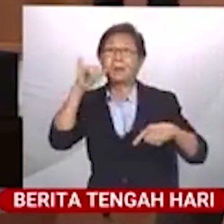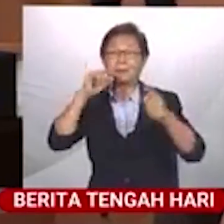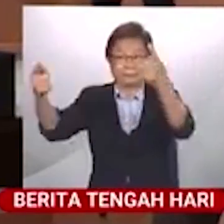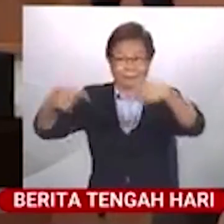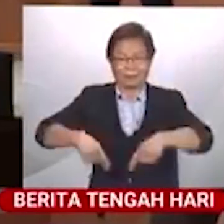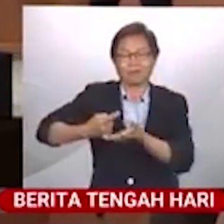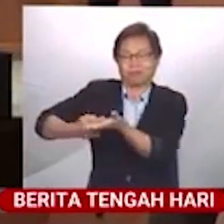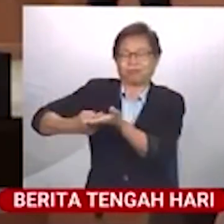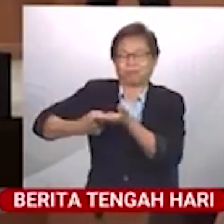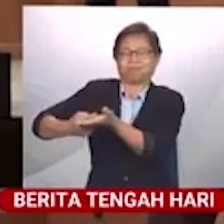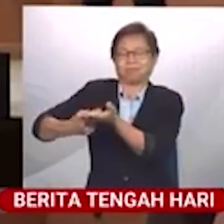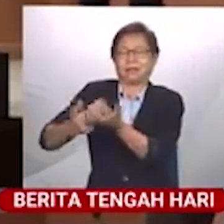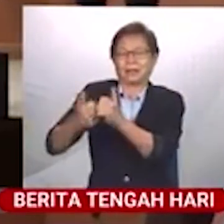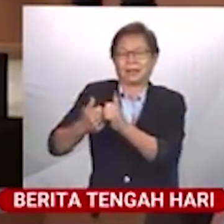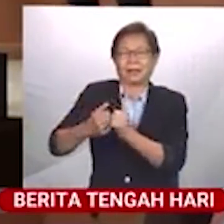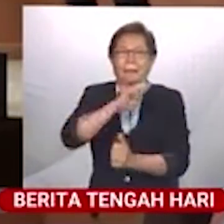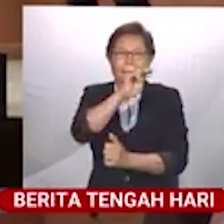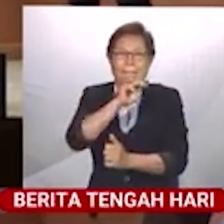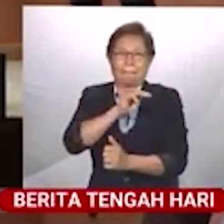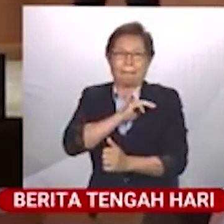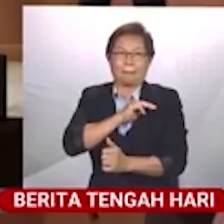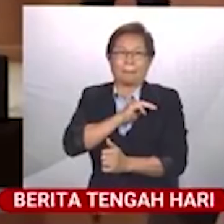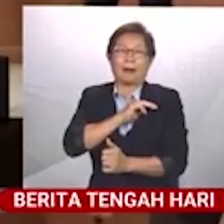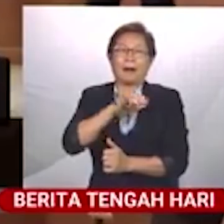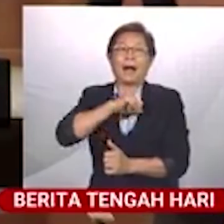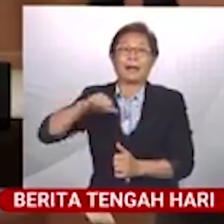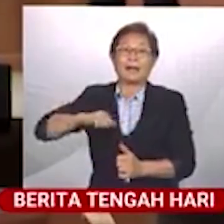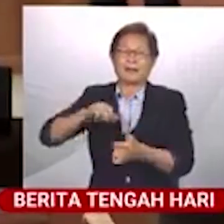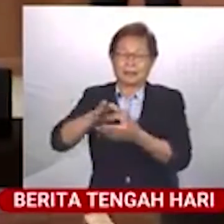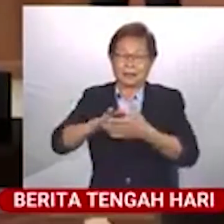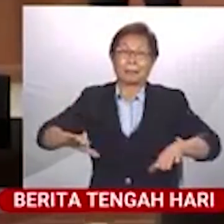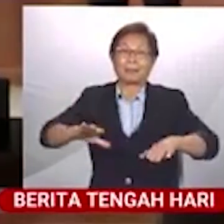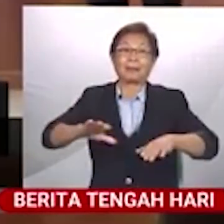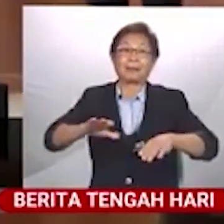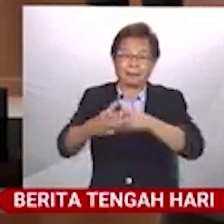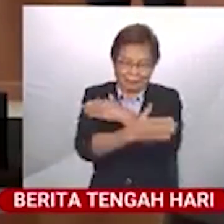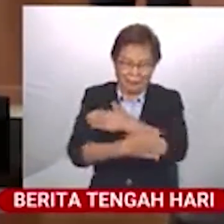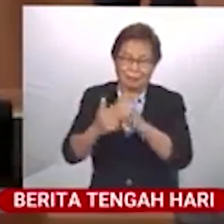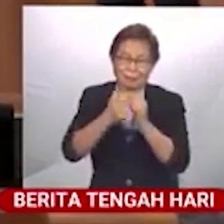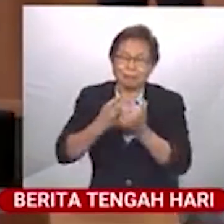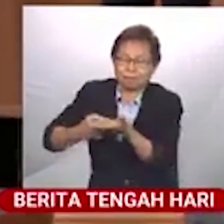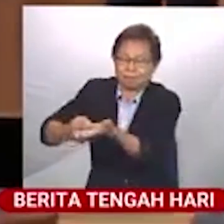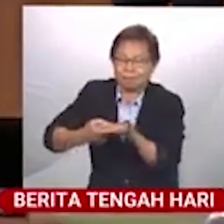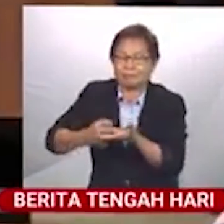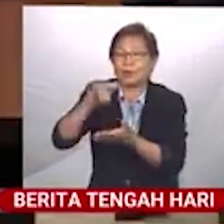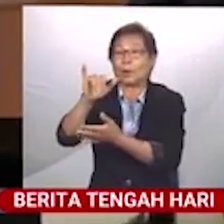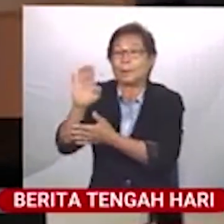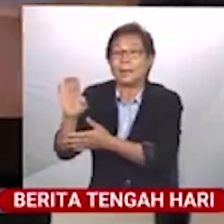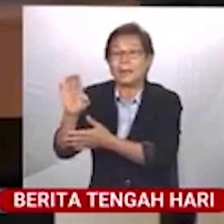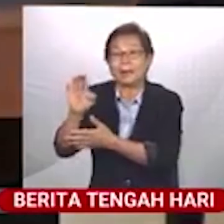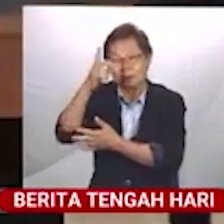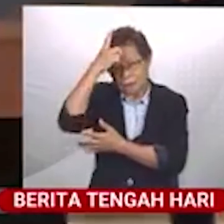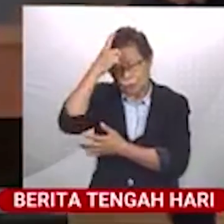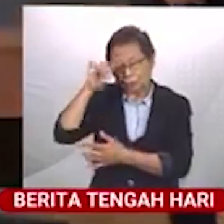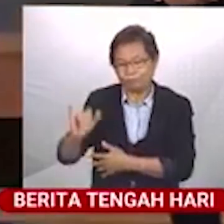berbincang dengan ahli-ahli Majlis Keselamatan Negara bersama dengan Yang Berhormat Menteri Kanan Dato'